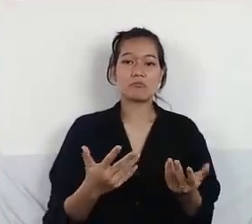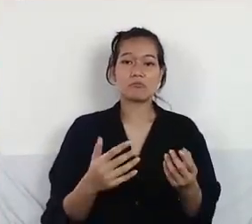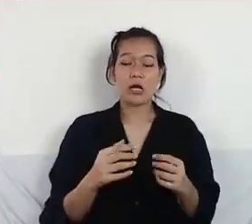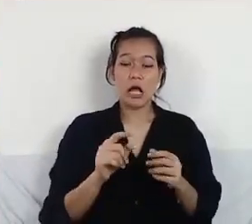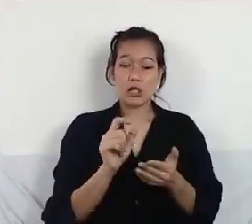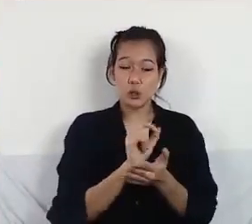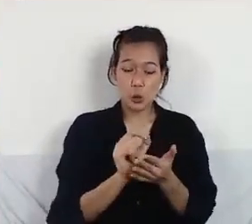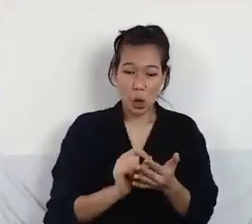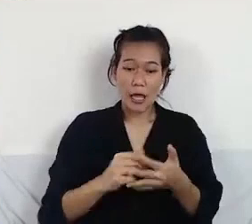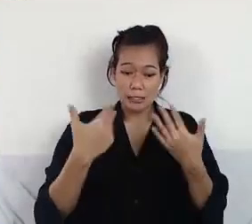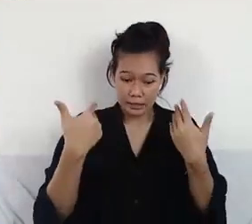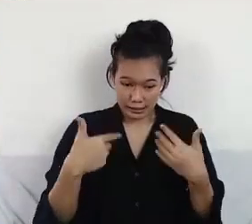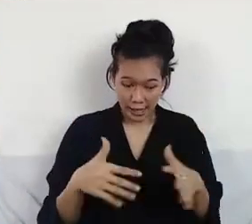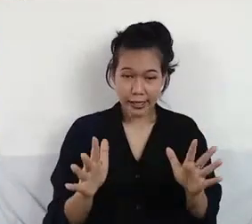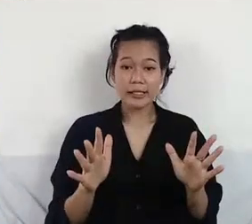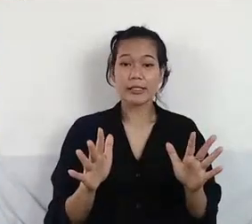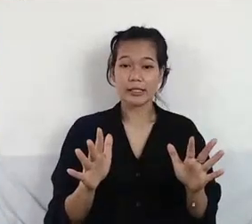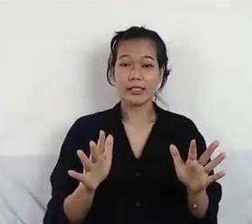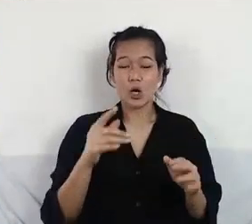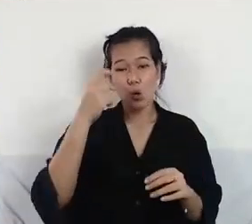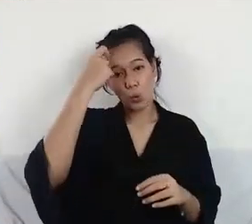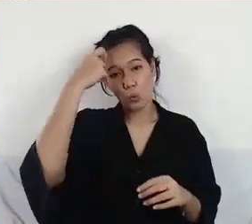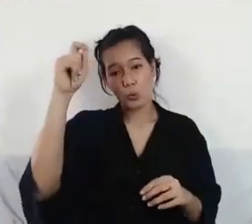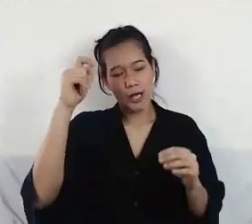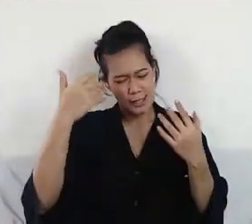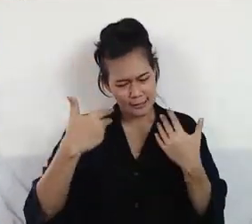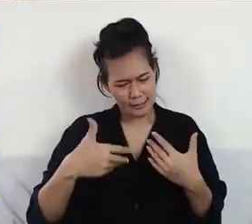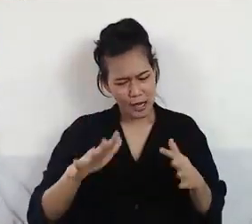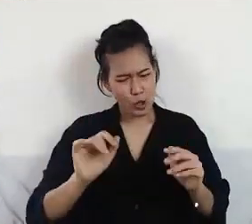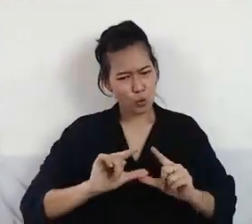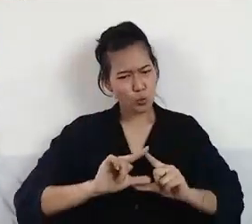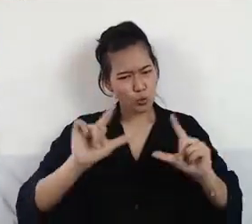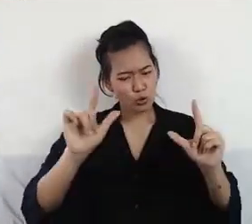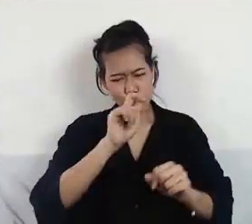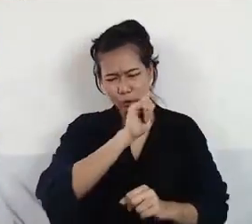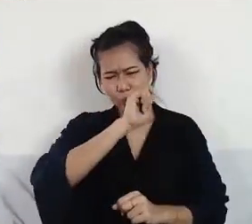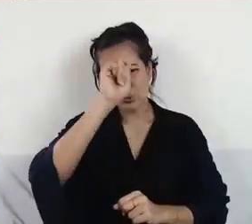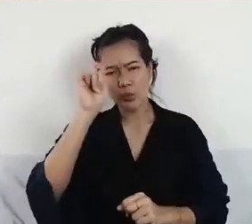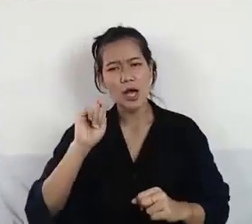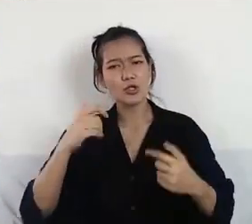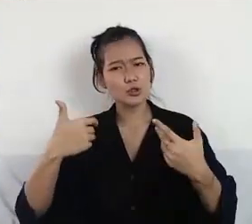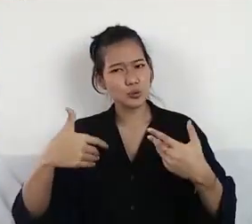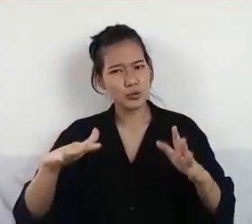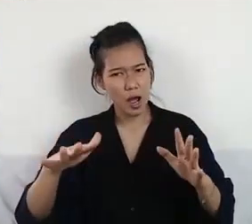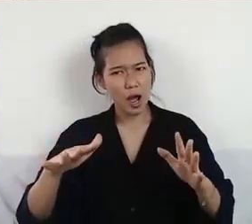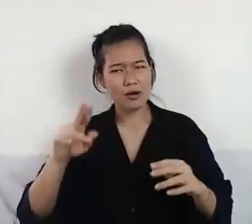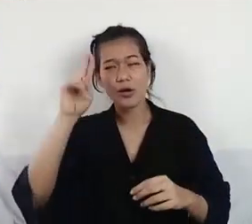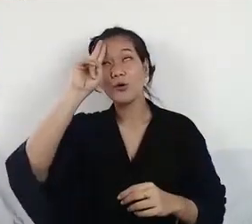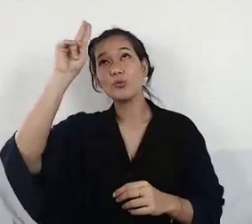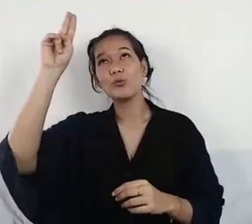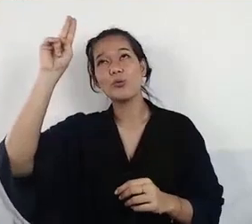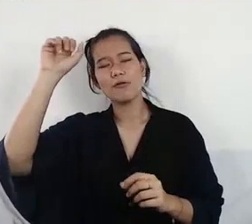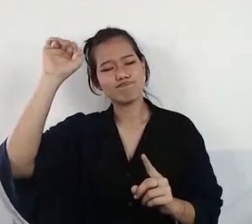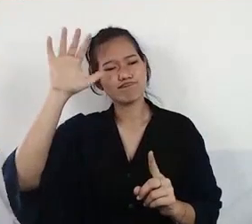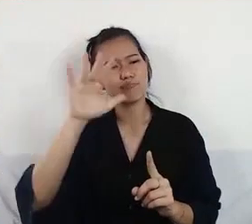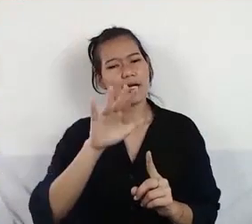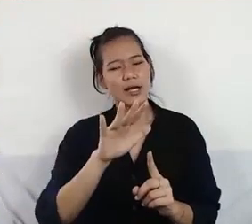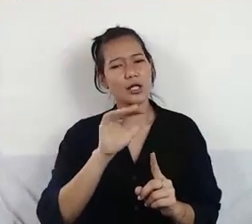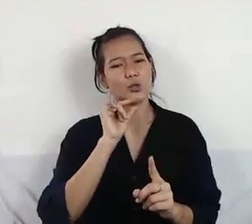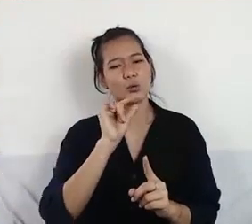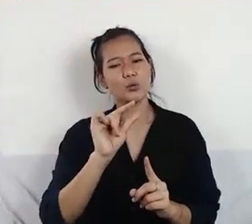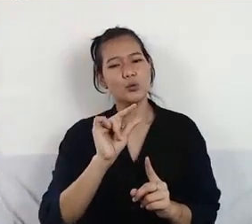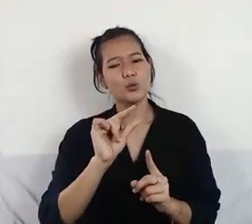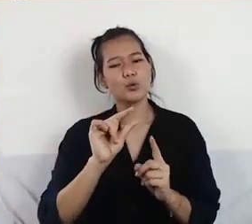selesai perkuliahannya, sudah diwisuda, Tentunya Tuhan juga akan membukakan jalan bagi